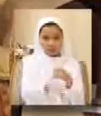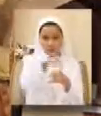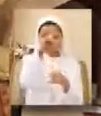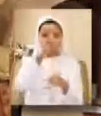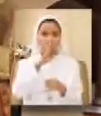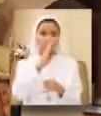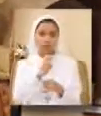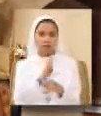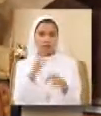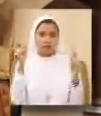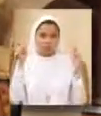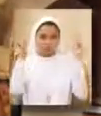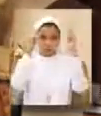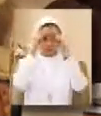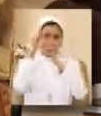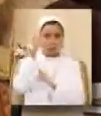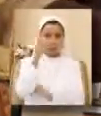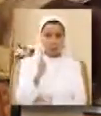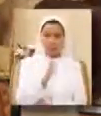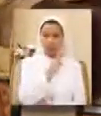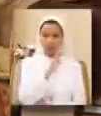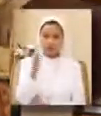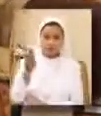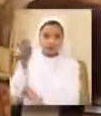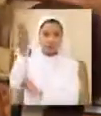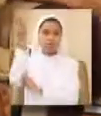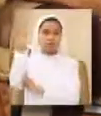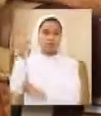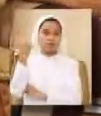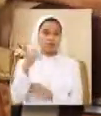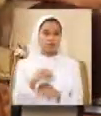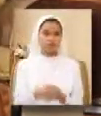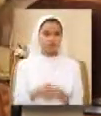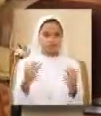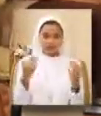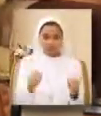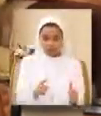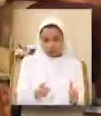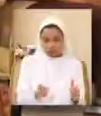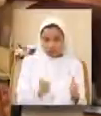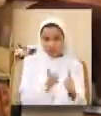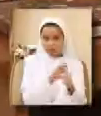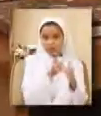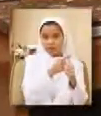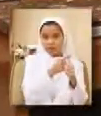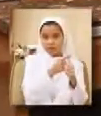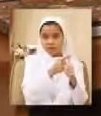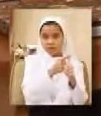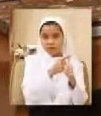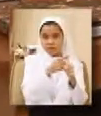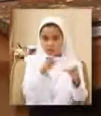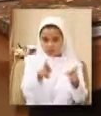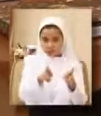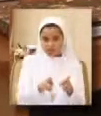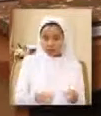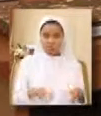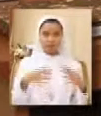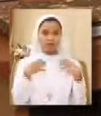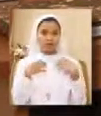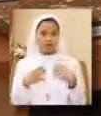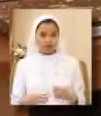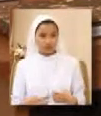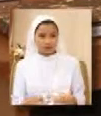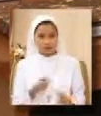magiging una. Makakatanggap ng palyo sa bagong Pope. Si Pope Francis. Yes,